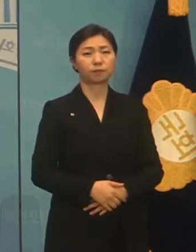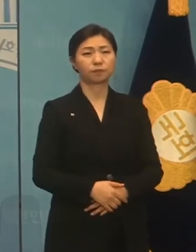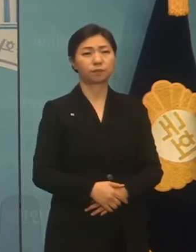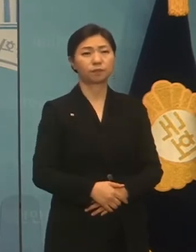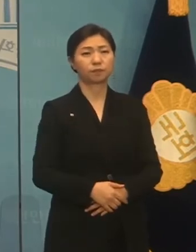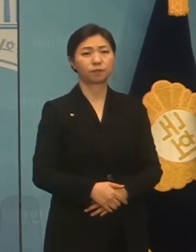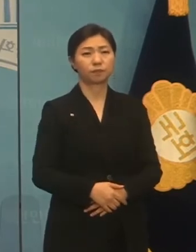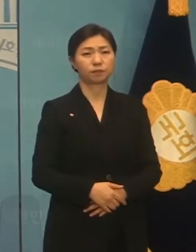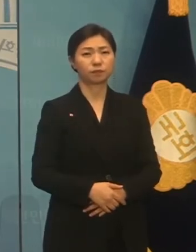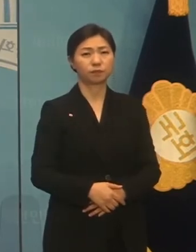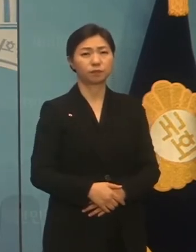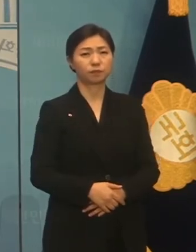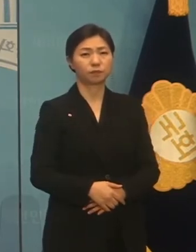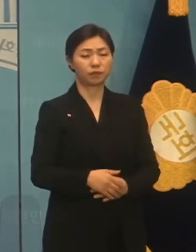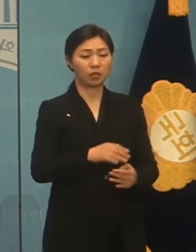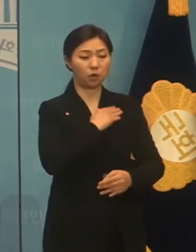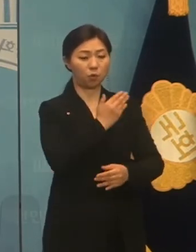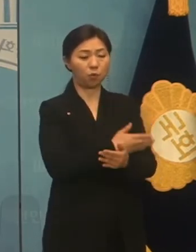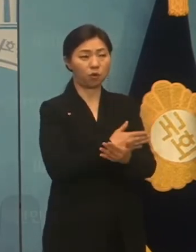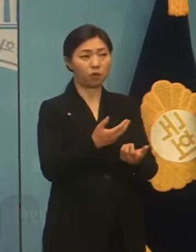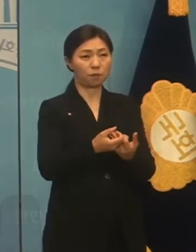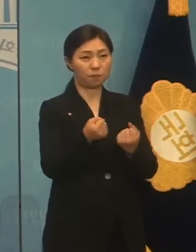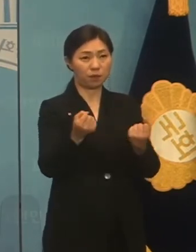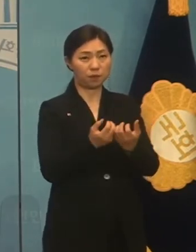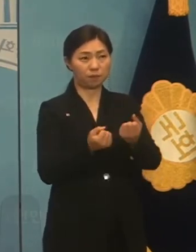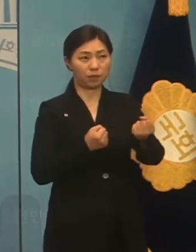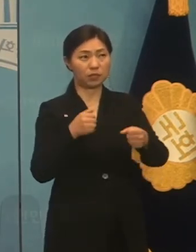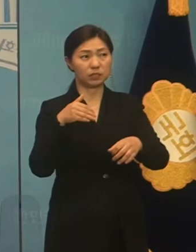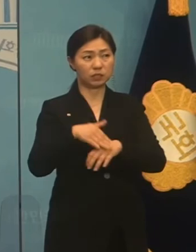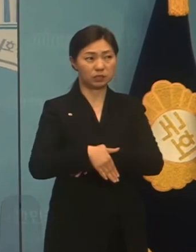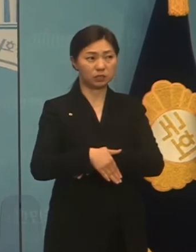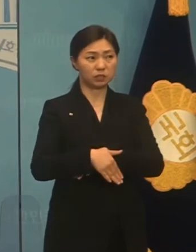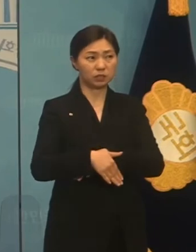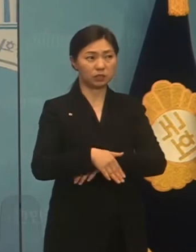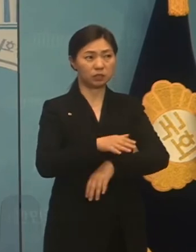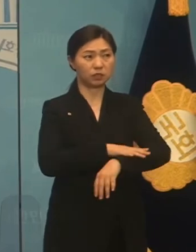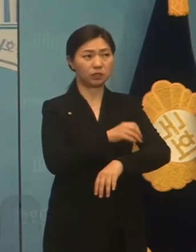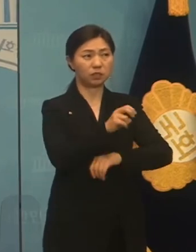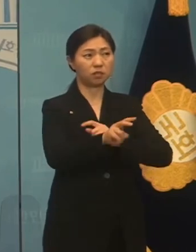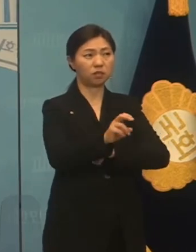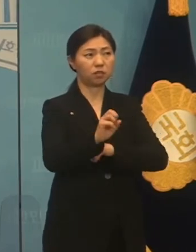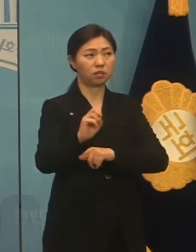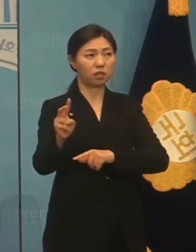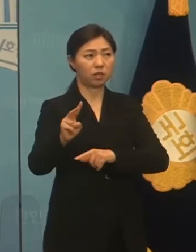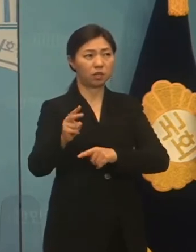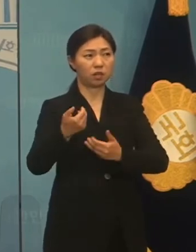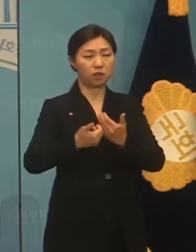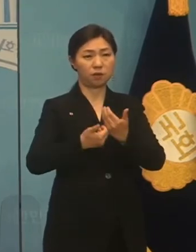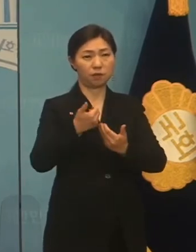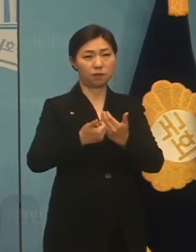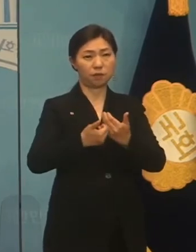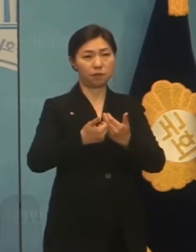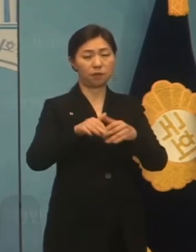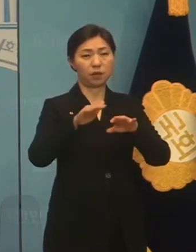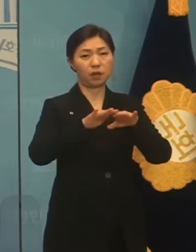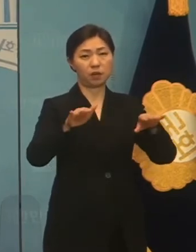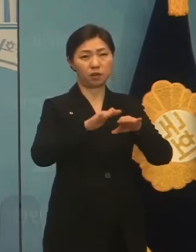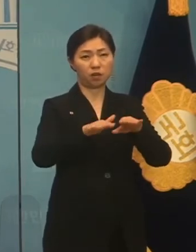분권형 대통령제 개헌, 양극화와 불평등 해소를 위한 사회보장